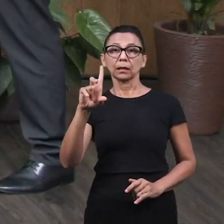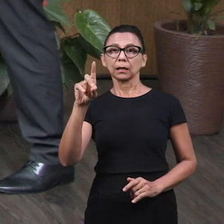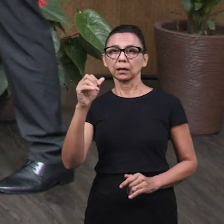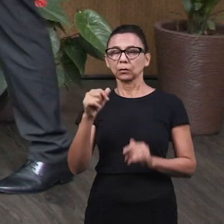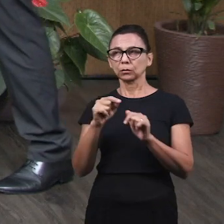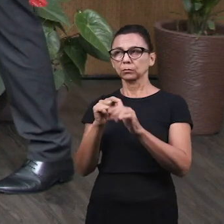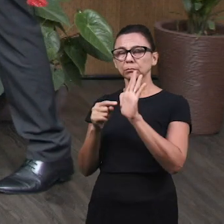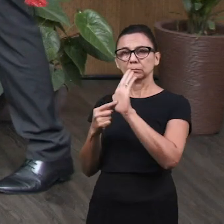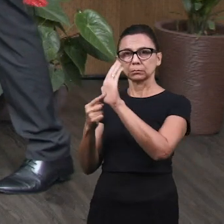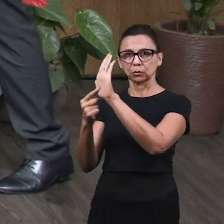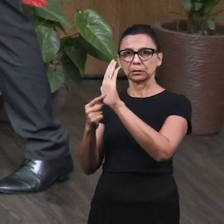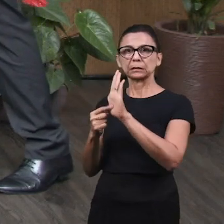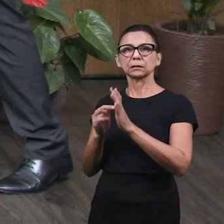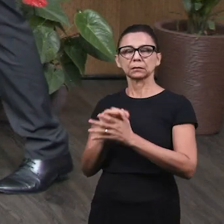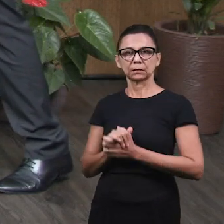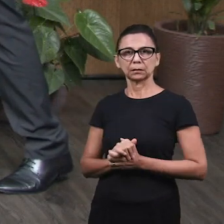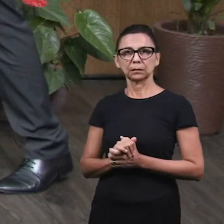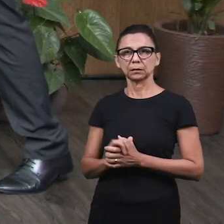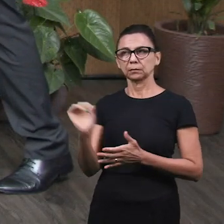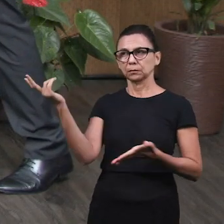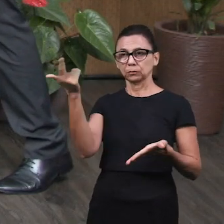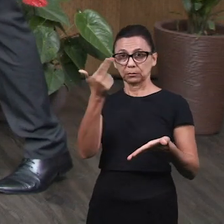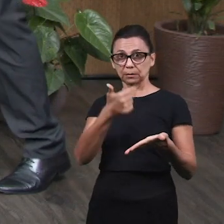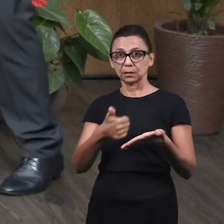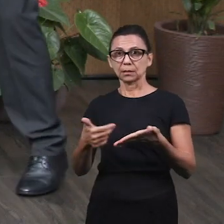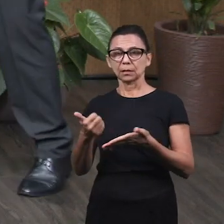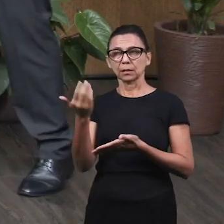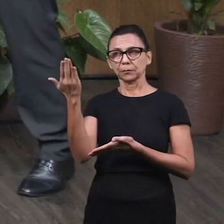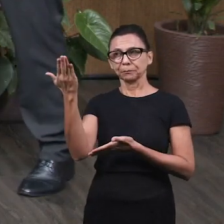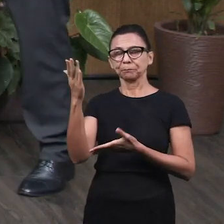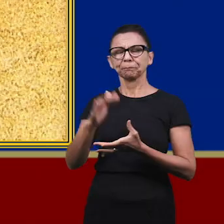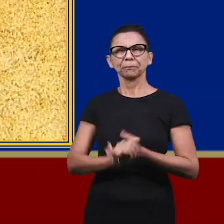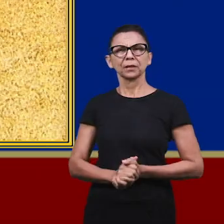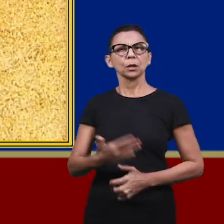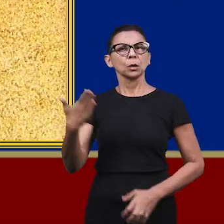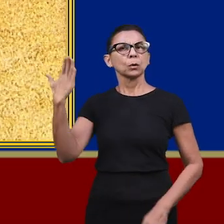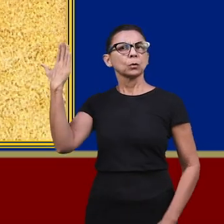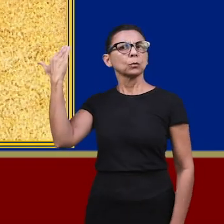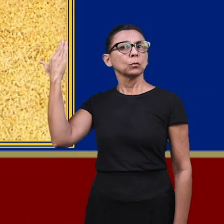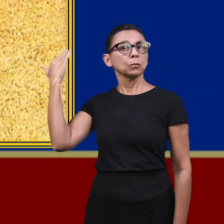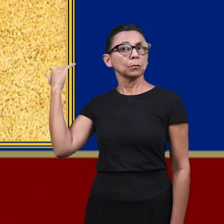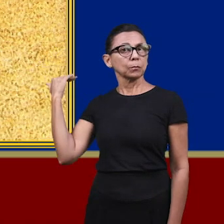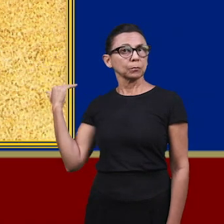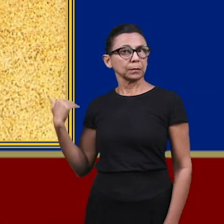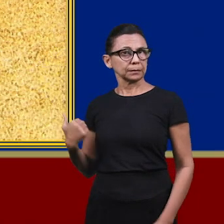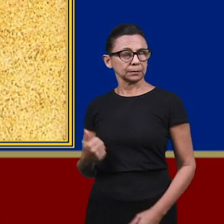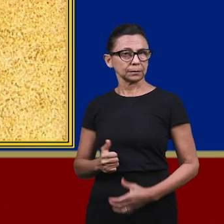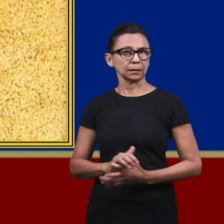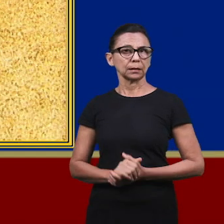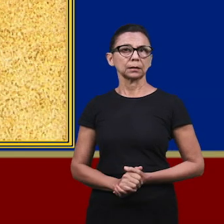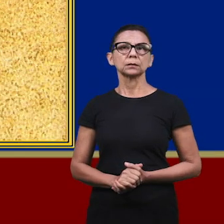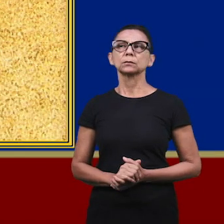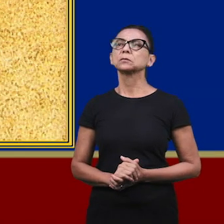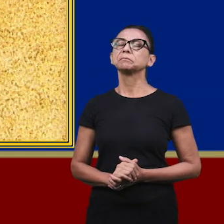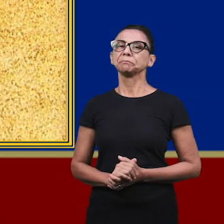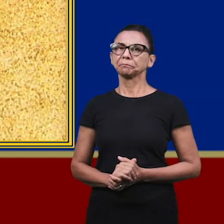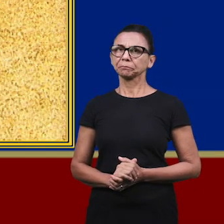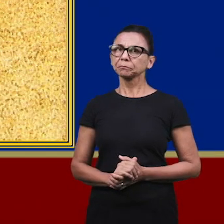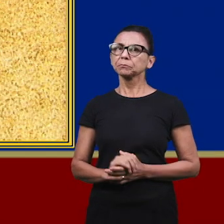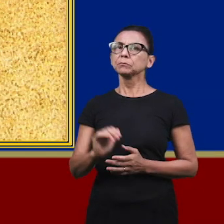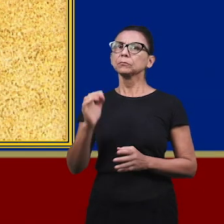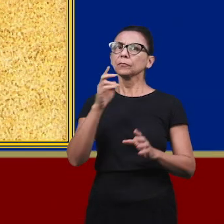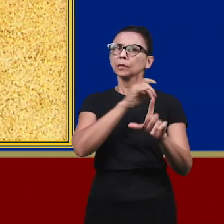ici projeté, cette figure, le tabernacle a été une figure